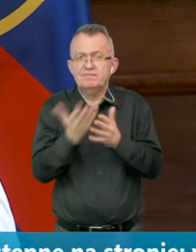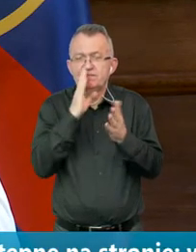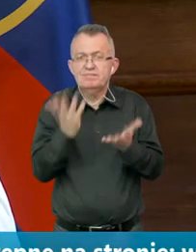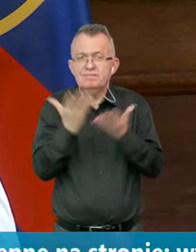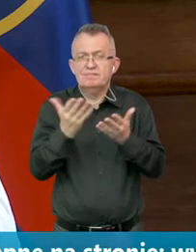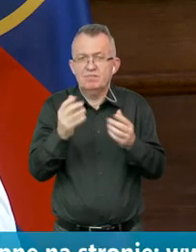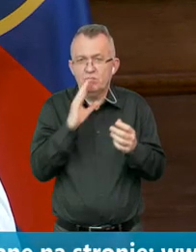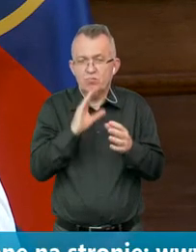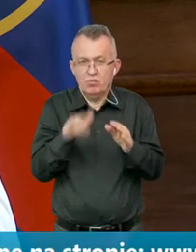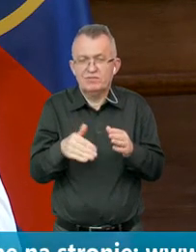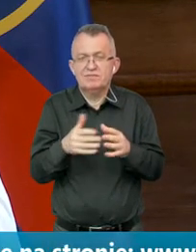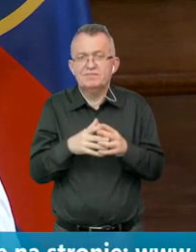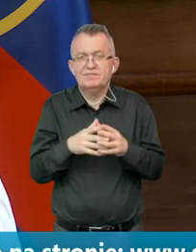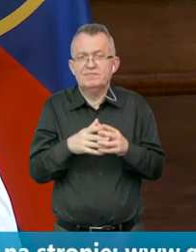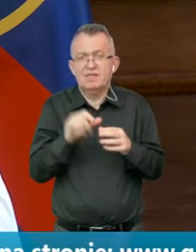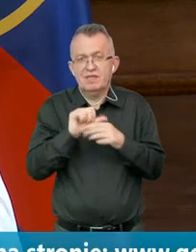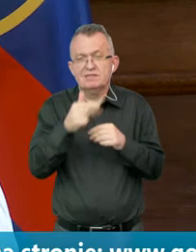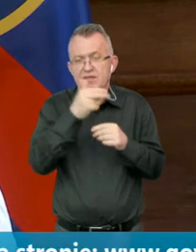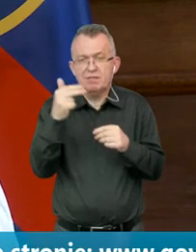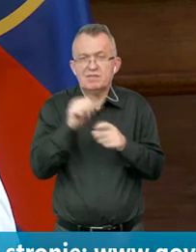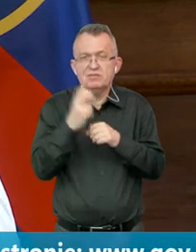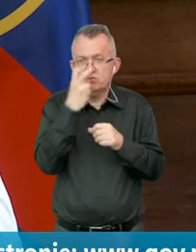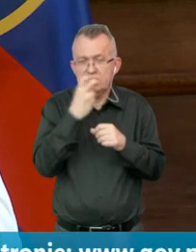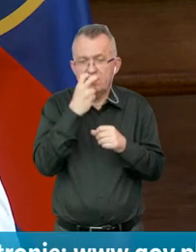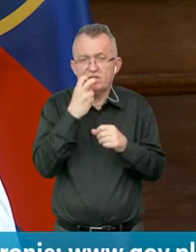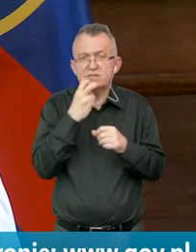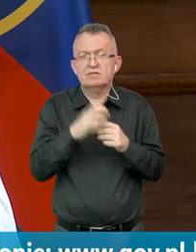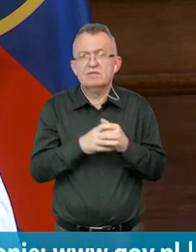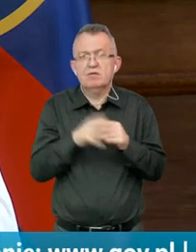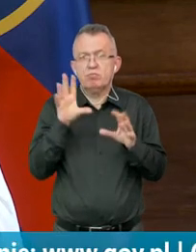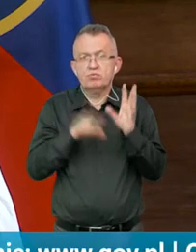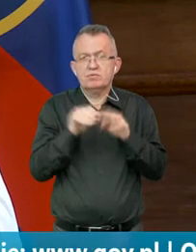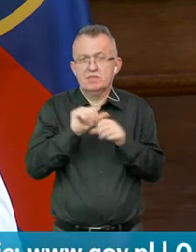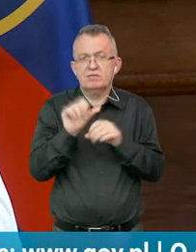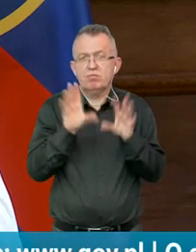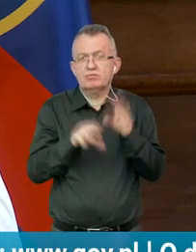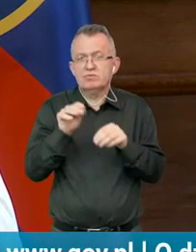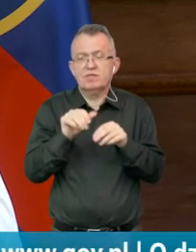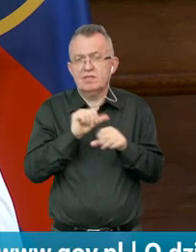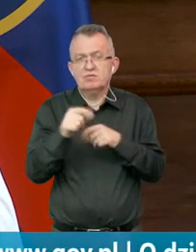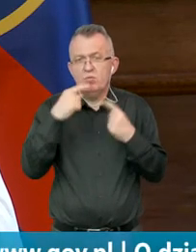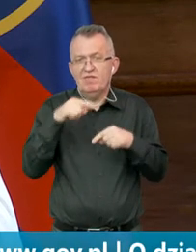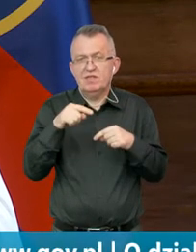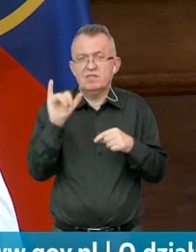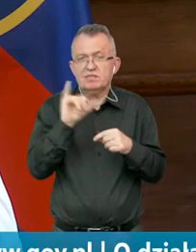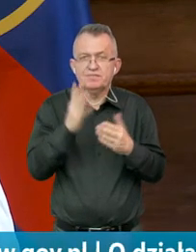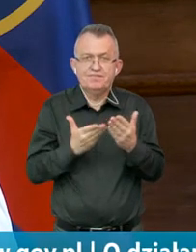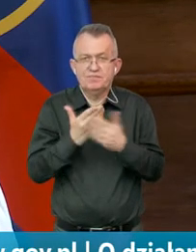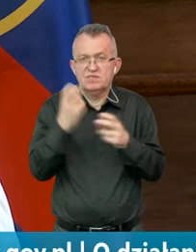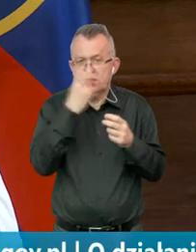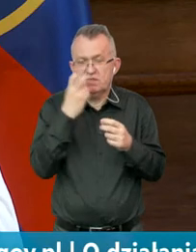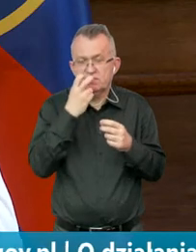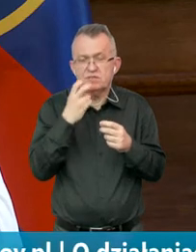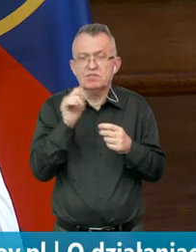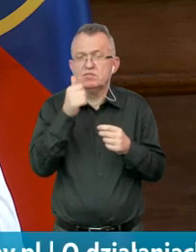Myślę, że to jest jakiś taki temat też na budżet obywatelski, gdyby chciał Pan, Panie Pawle, się tym zainteresować